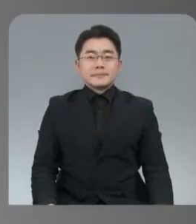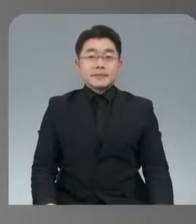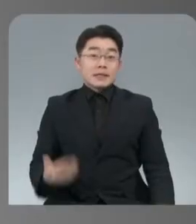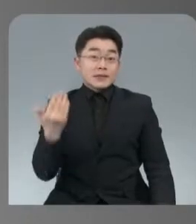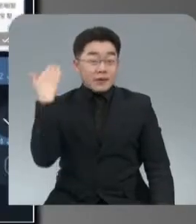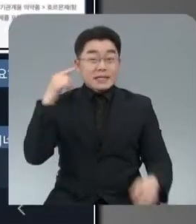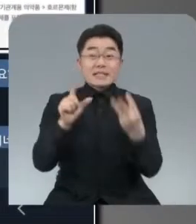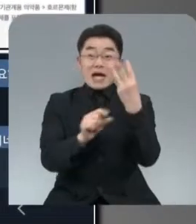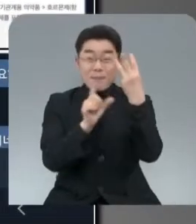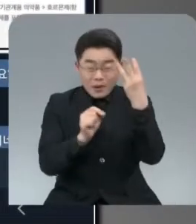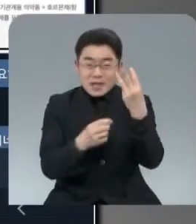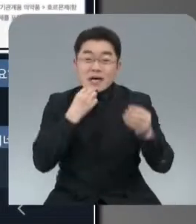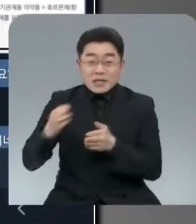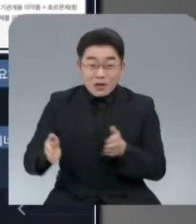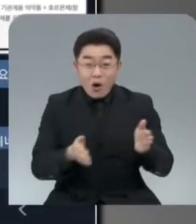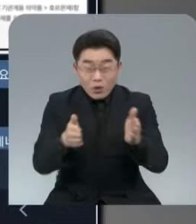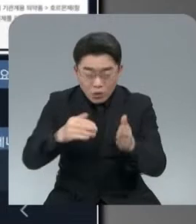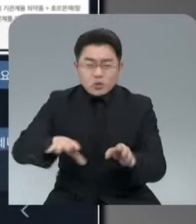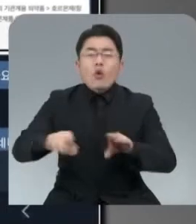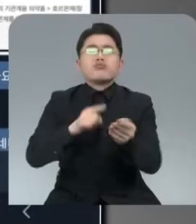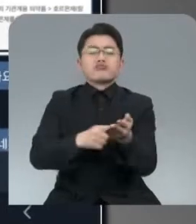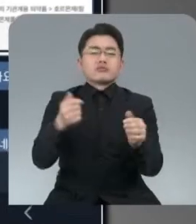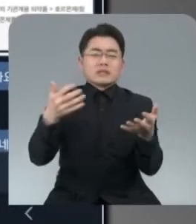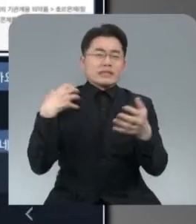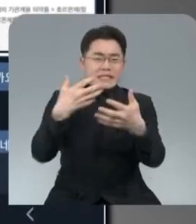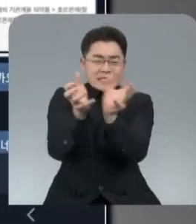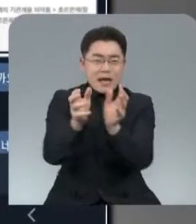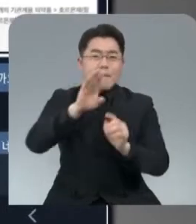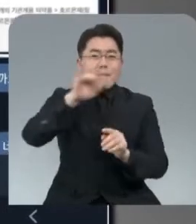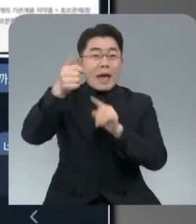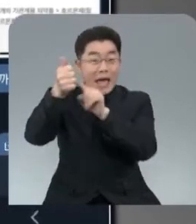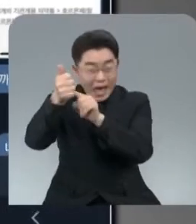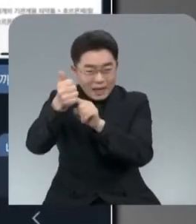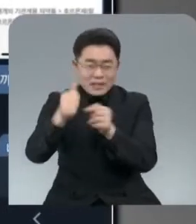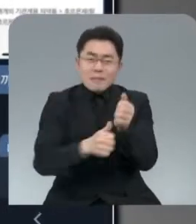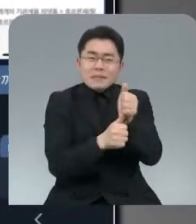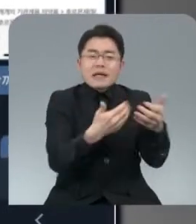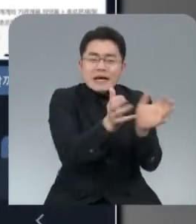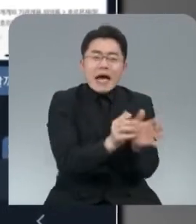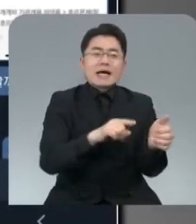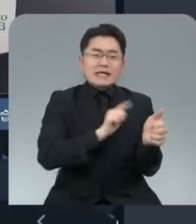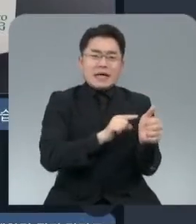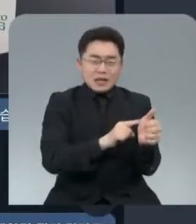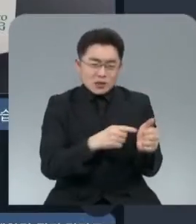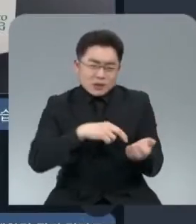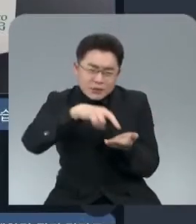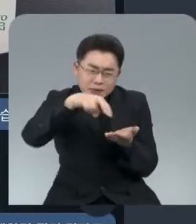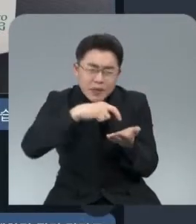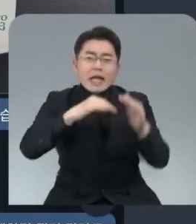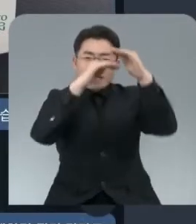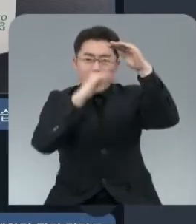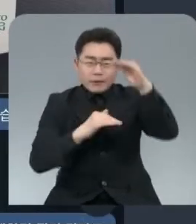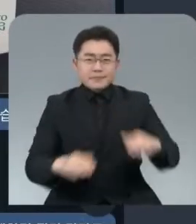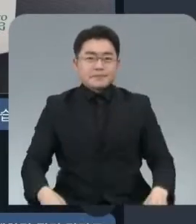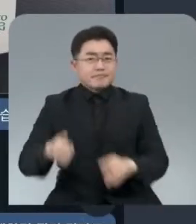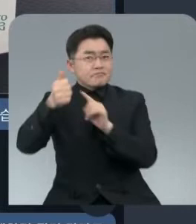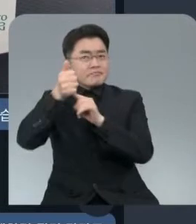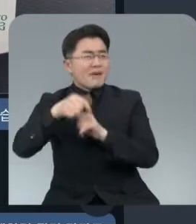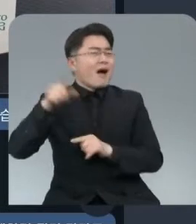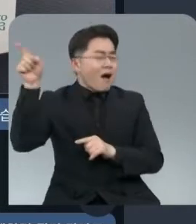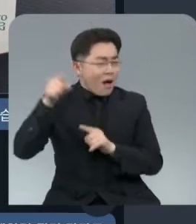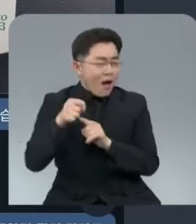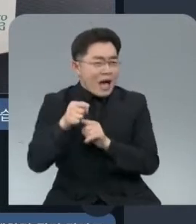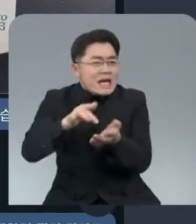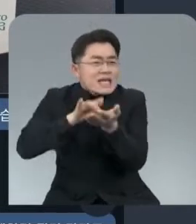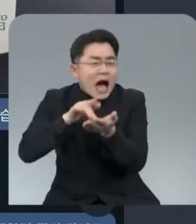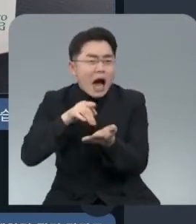지난해 3월 당시 경기도청 총무과 소속 배모 씨와 비서실 직원 A 씨의 텔레그램 대화입니다. 배 씨가 사모님 호르몬